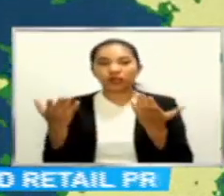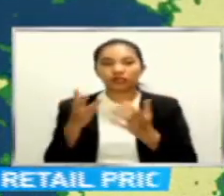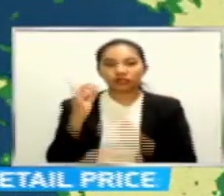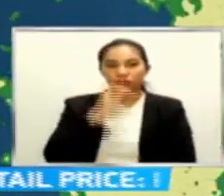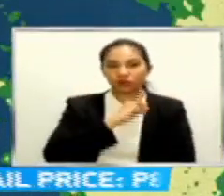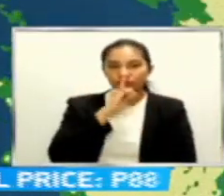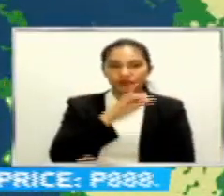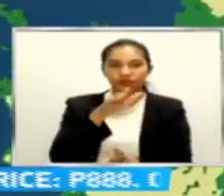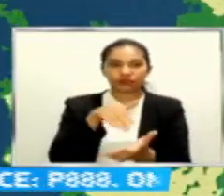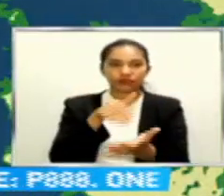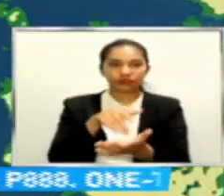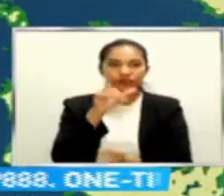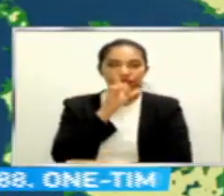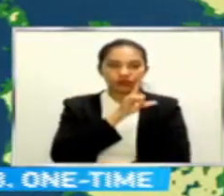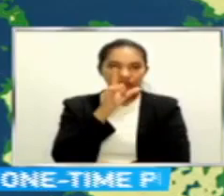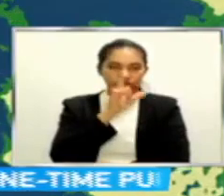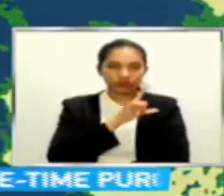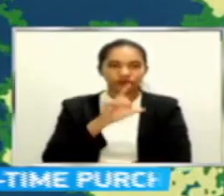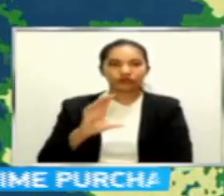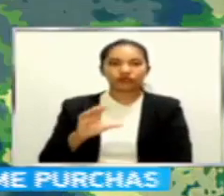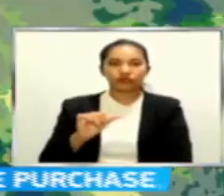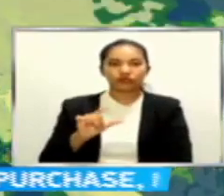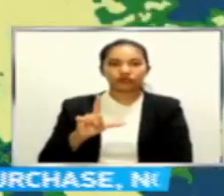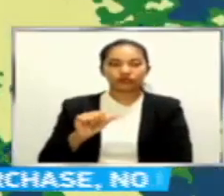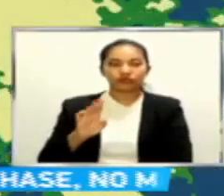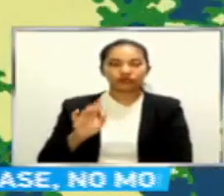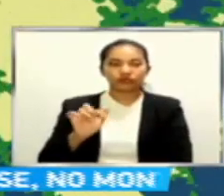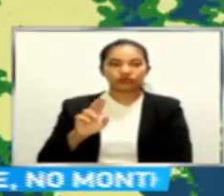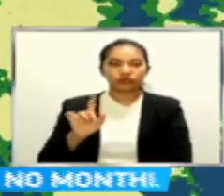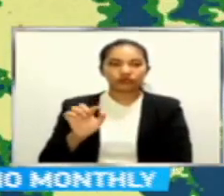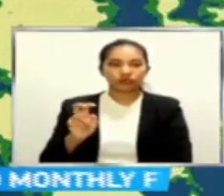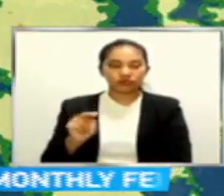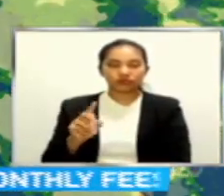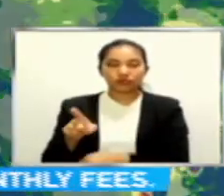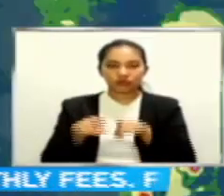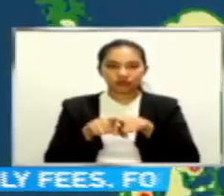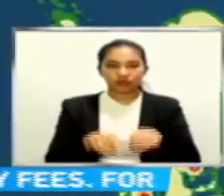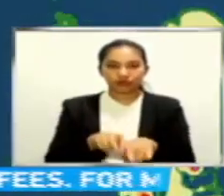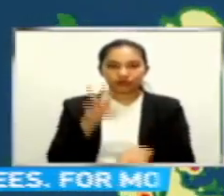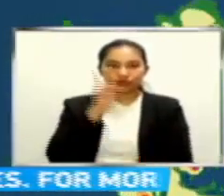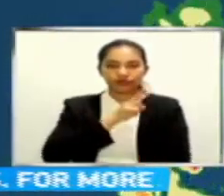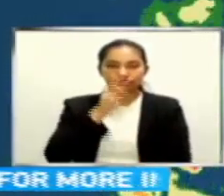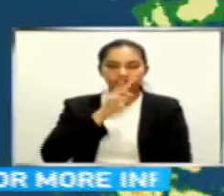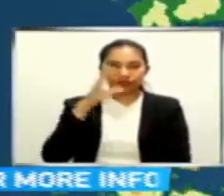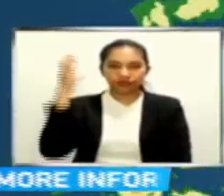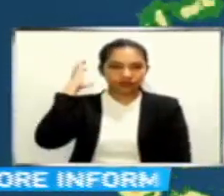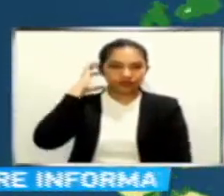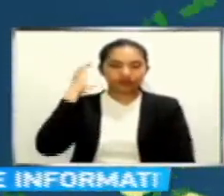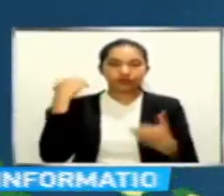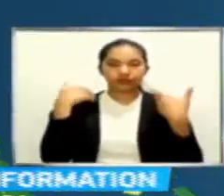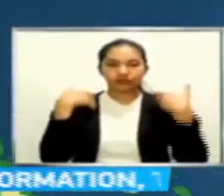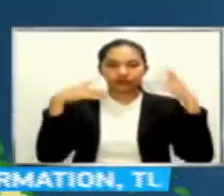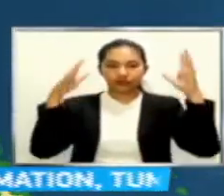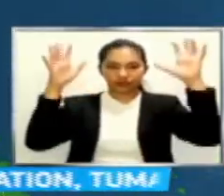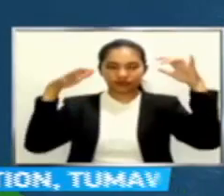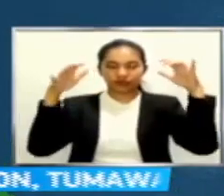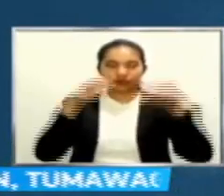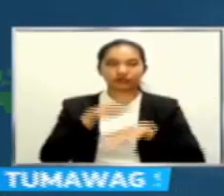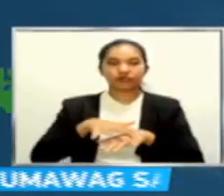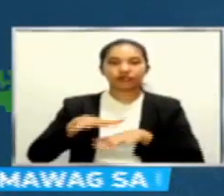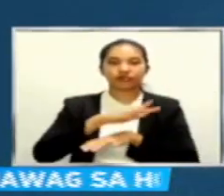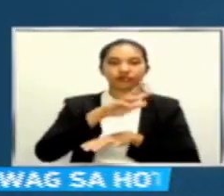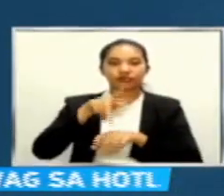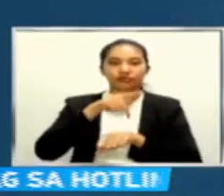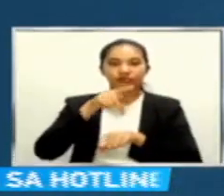Luzon, Calabar Zone at sa malaking bahagi ng Visayas at Mindanao. Uulanin din ang halos buong bansa sa bandang hapon at